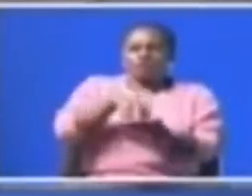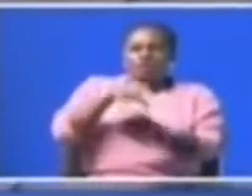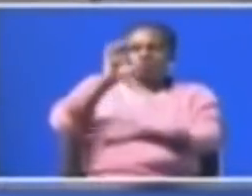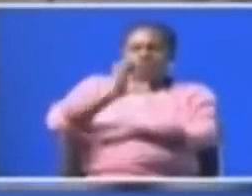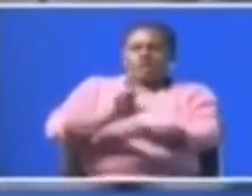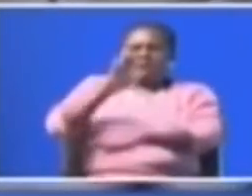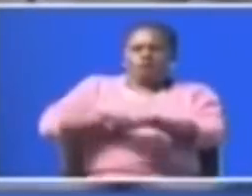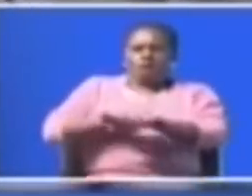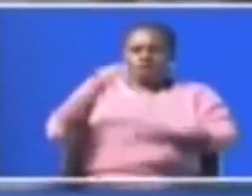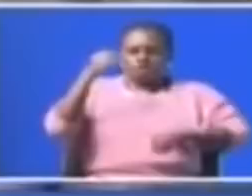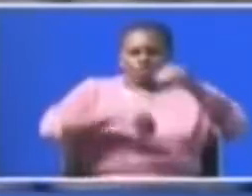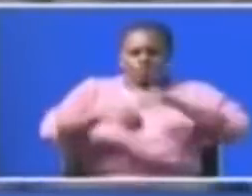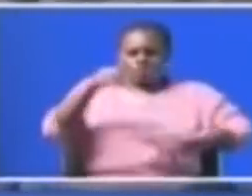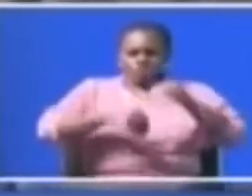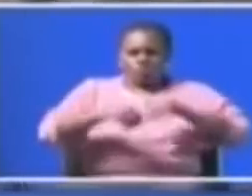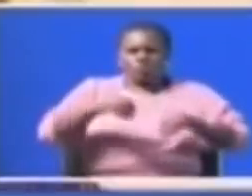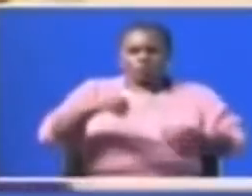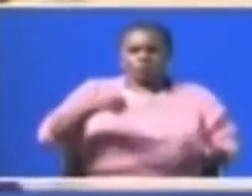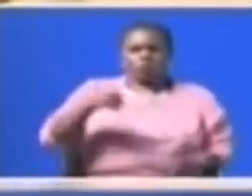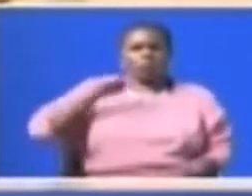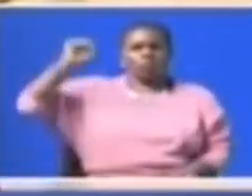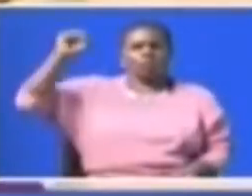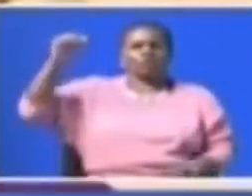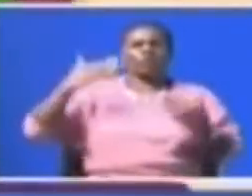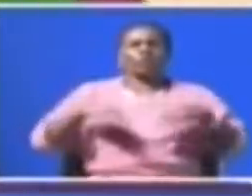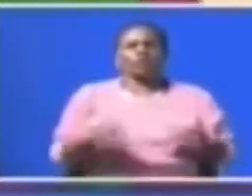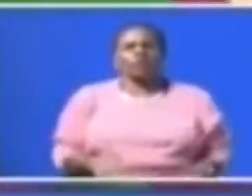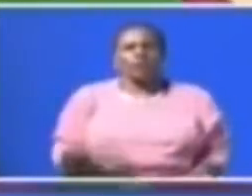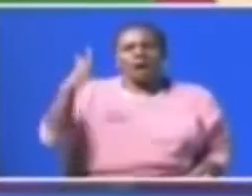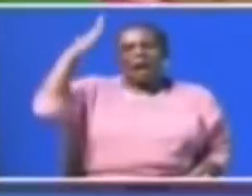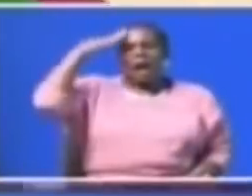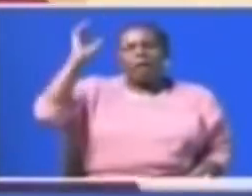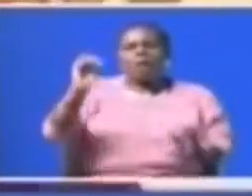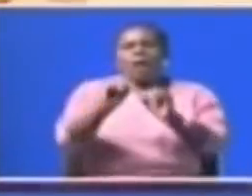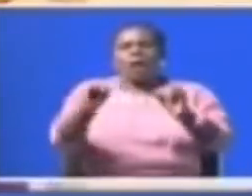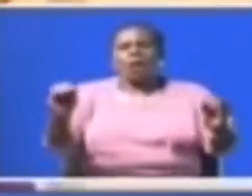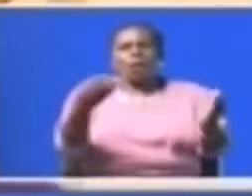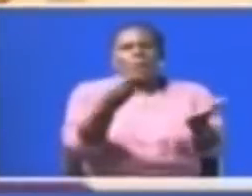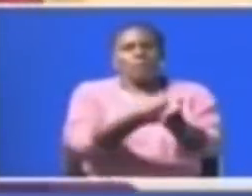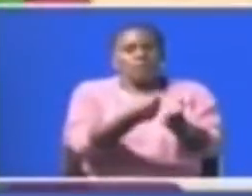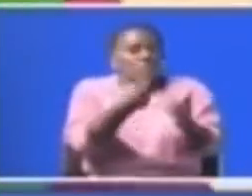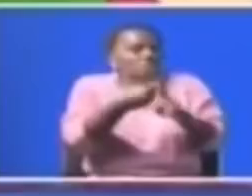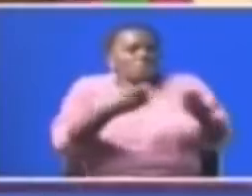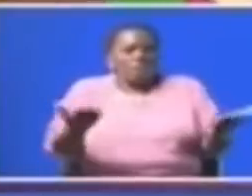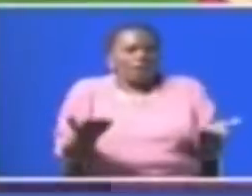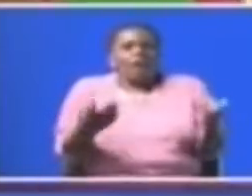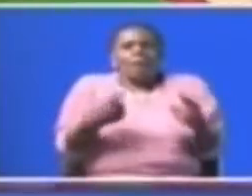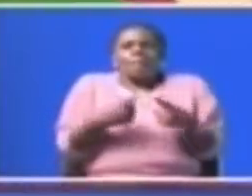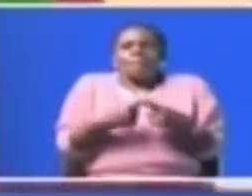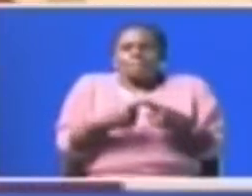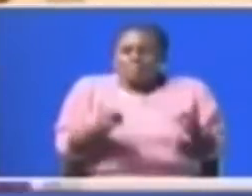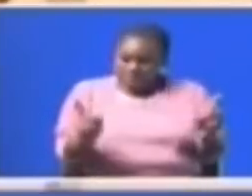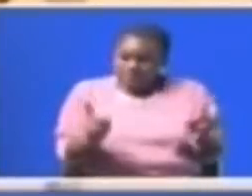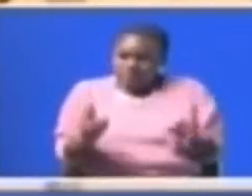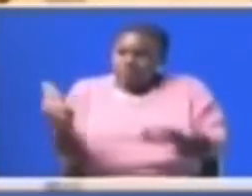kuhusiana michango ya wanasiasa kanisani. We all don't know where our money comes from, but the way